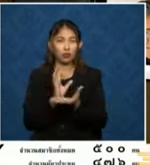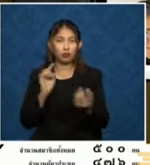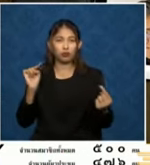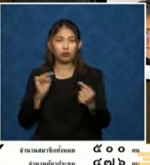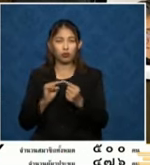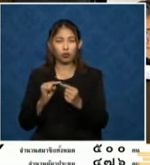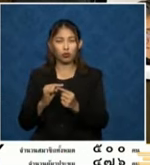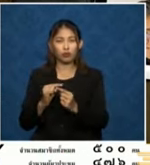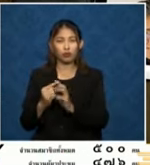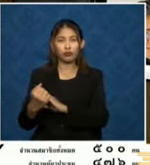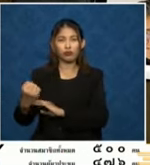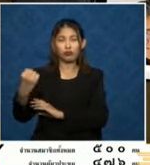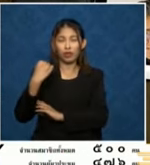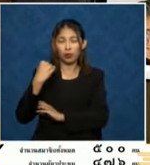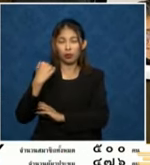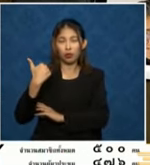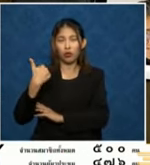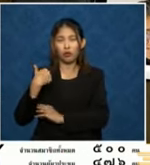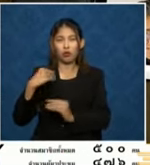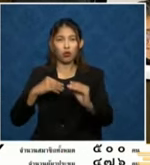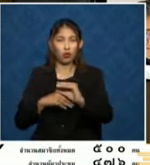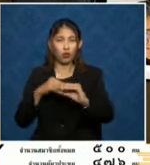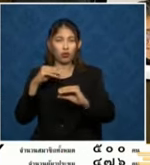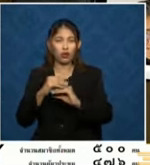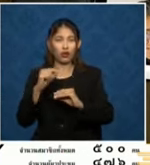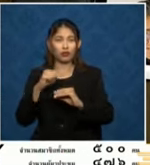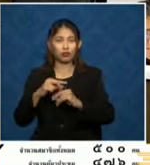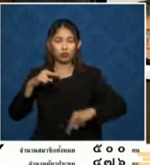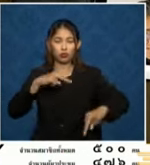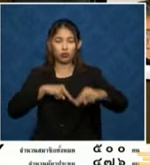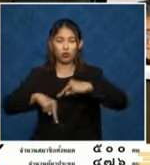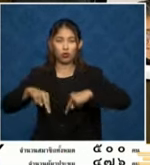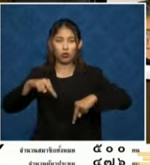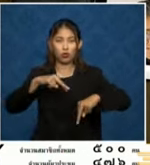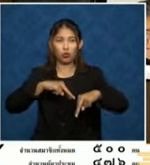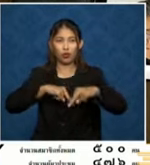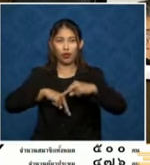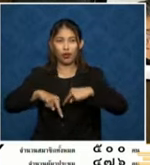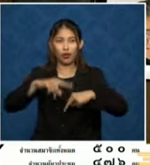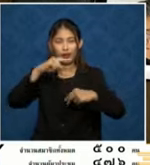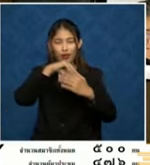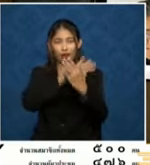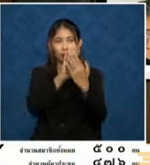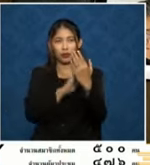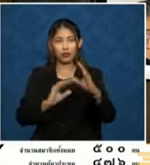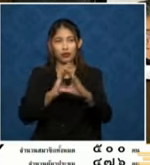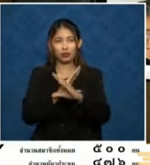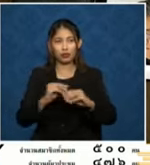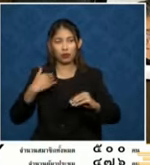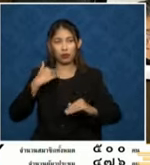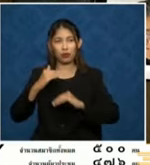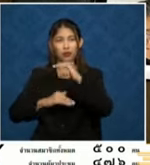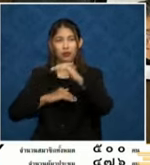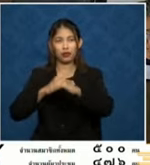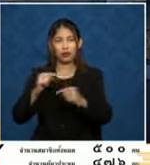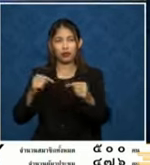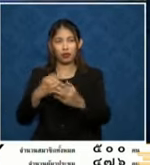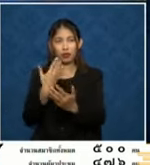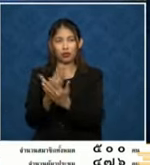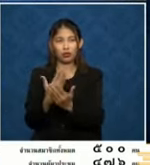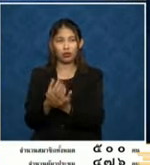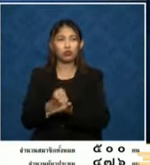ความมั่นคงซึ่งเป็นโครงการรักษาความสงบภายในราชอาณาจักรและการพัฒนาประเทศประเภทเงินอุดหนุนทั่ว